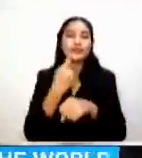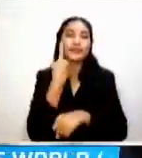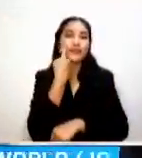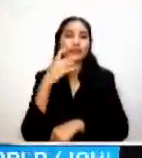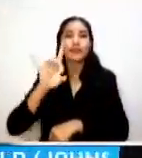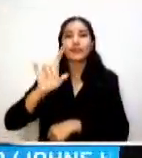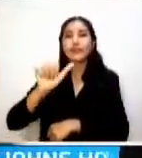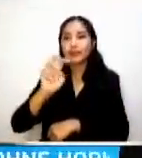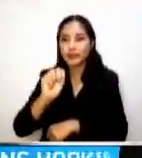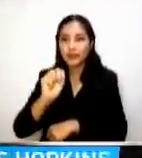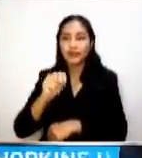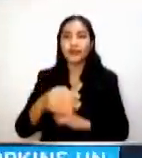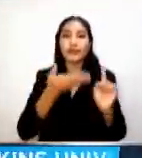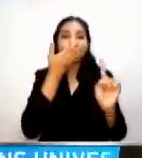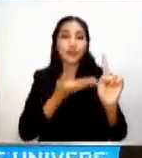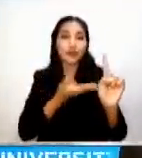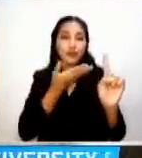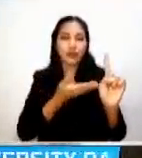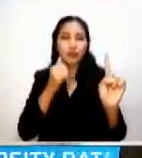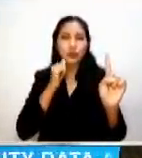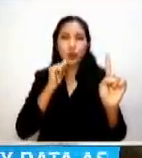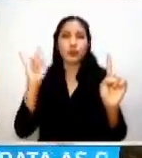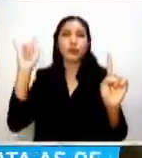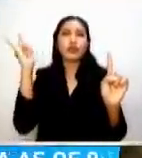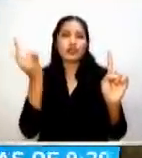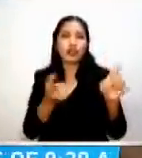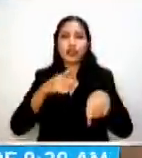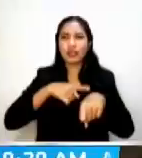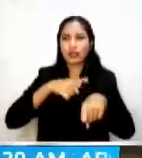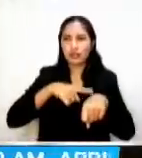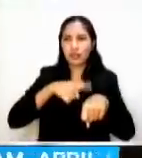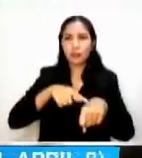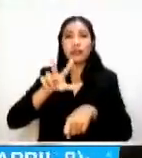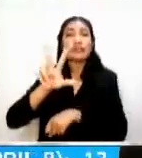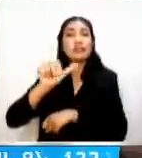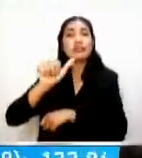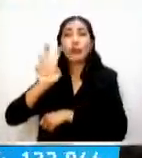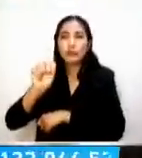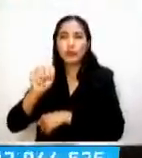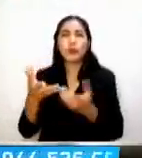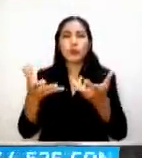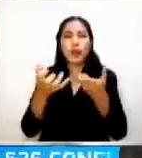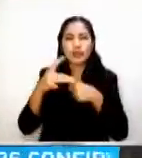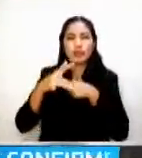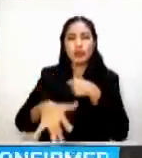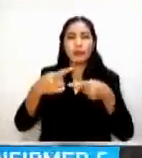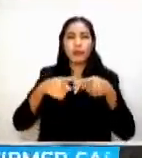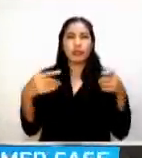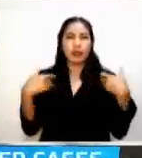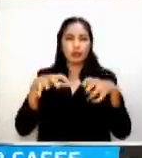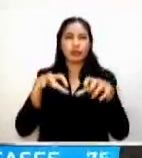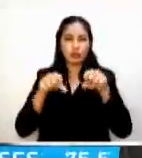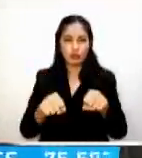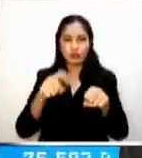Leonardo, isang waitress, alas 3 ng umaga pumila. Gusto sana niya ng mas maaga pero may mga nanguhuli raw dahil sa curfew.